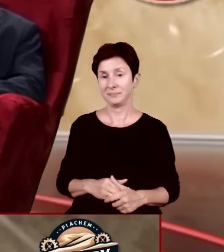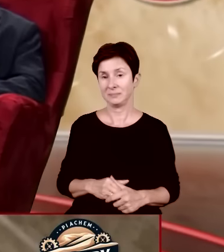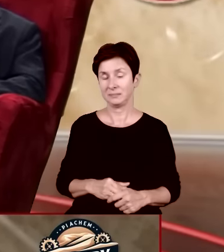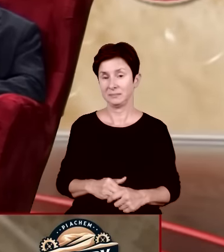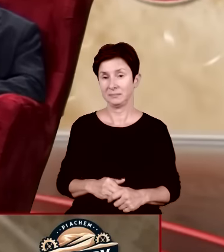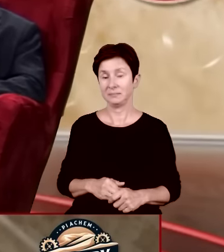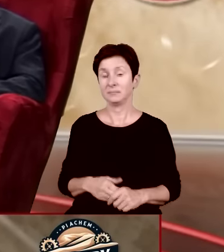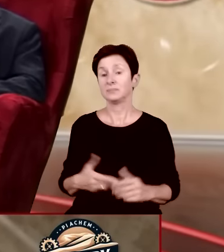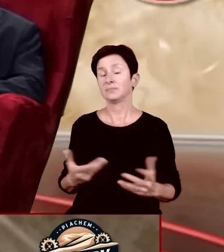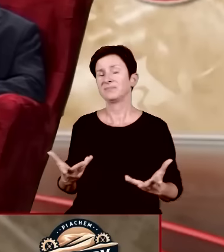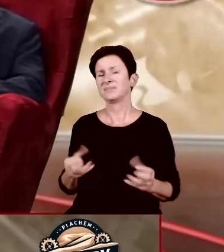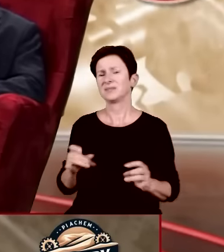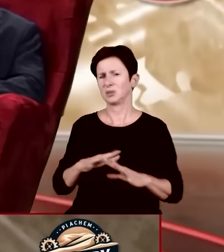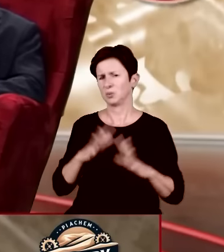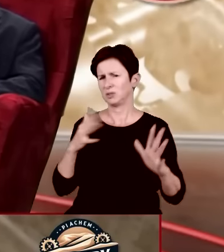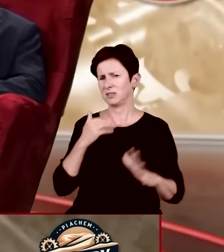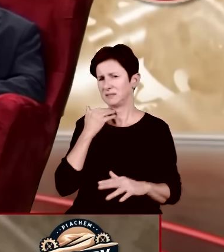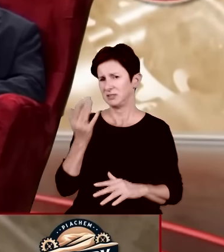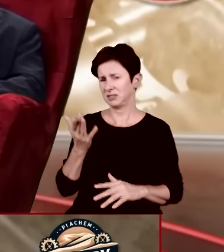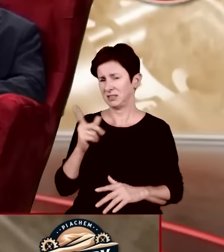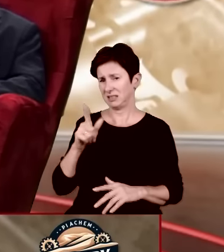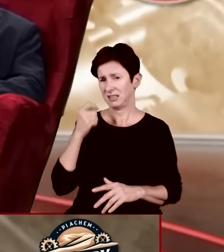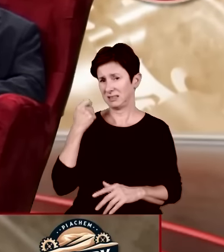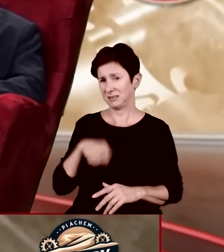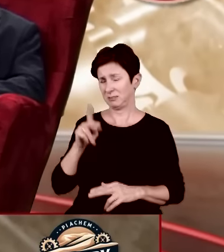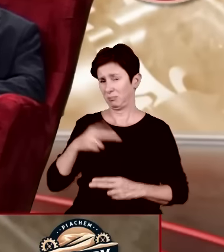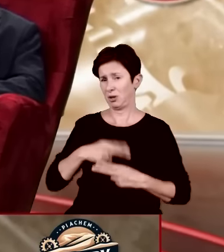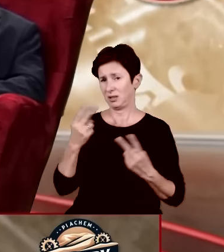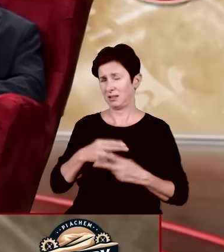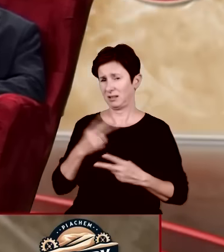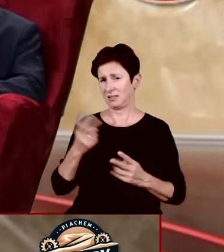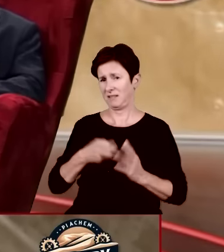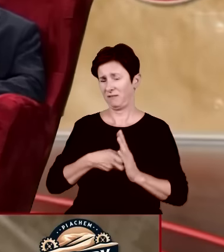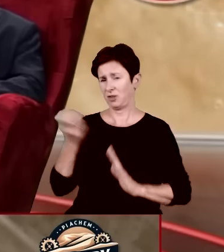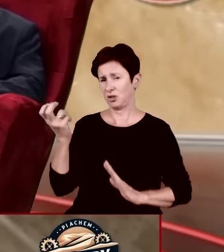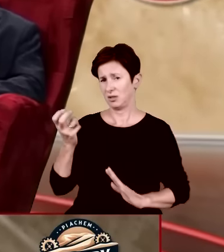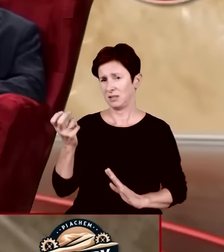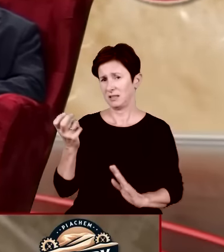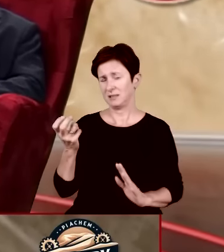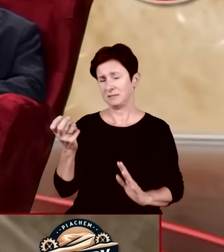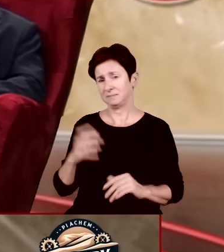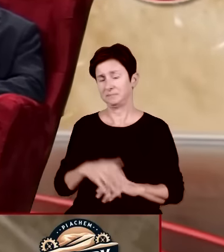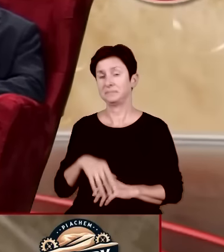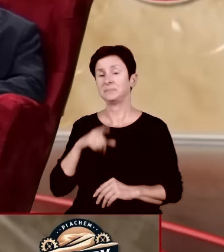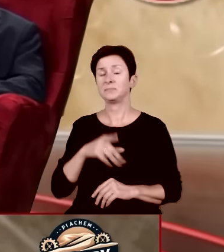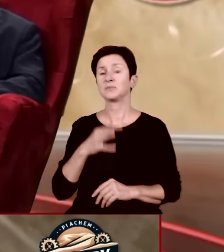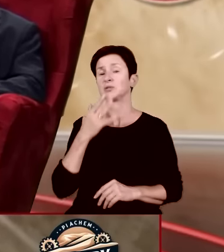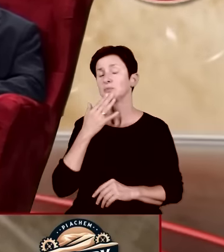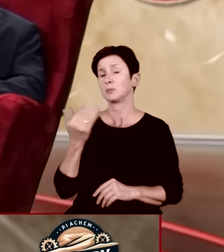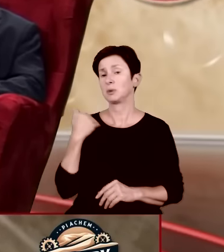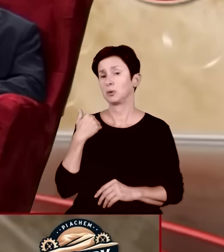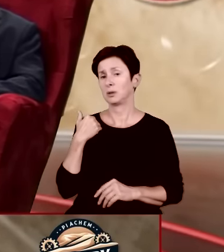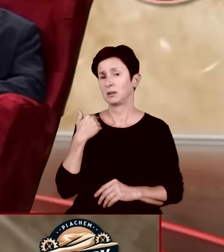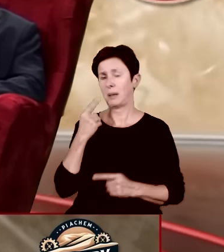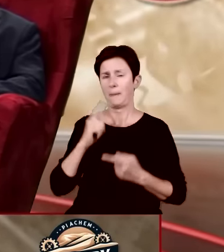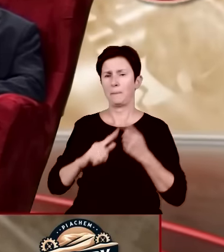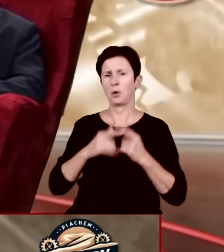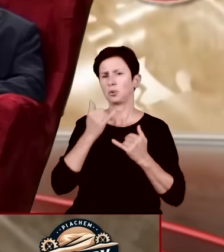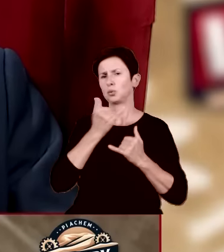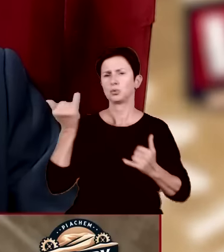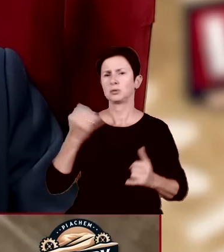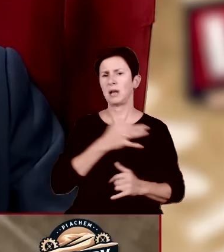No, duży obciach, żeby jednak sportowego dziennikarza wyrzucać. Powiedziałeś, że politycy z różnych opcji,